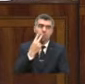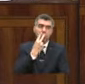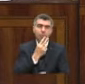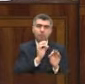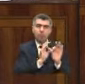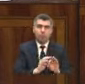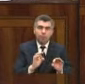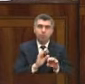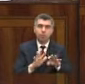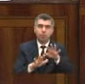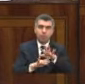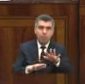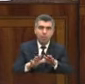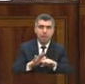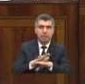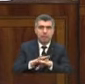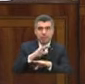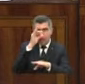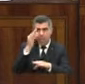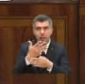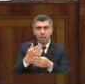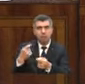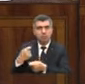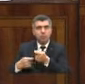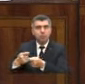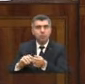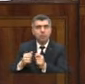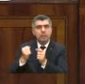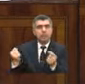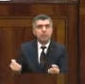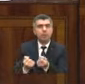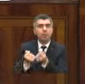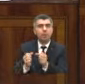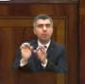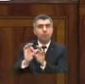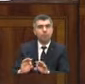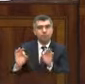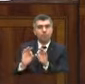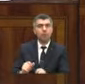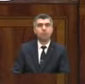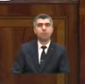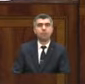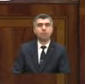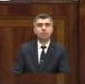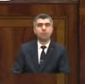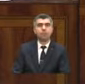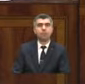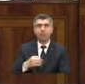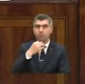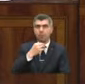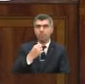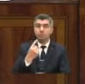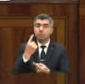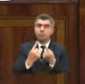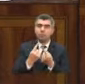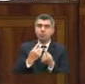لا الاجتماعيه ولا السياسيه ولا الاقتصاديه ولا التنمويه، ويمكن حتى ديال الحزب ديالو. راه غير دي 4 سنين يمكن شفناه وقيلا شي 3 ولا